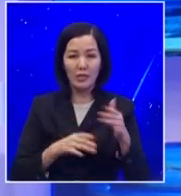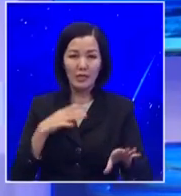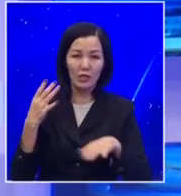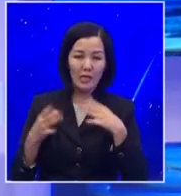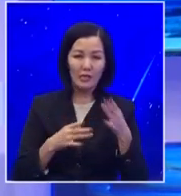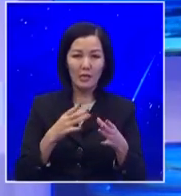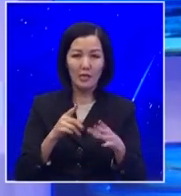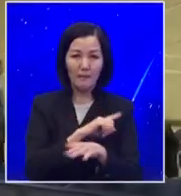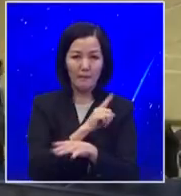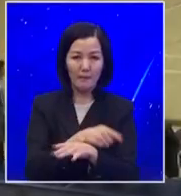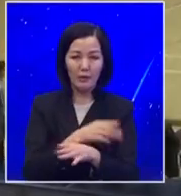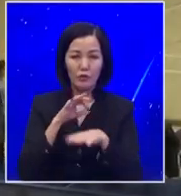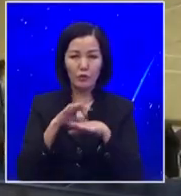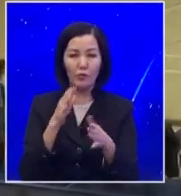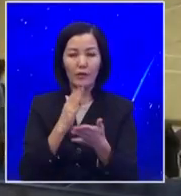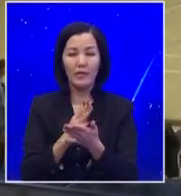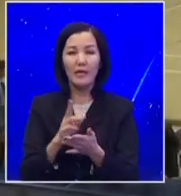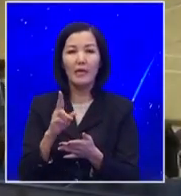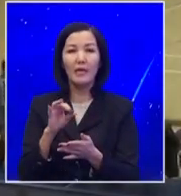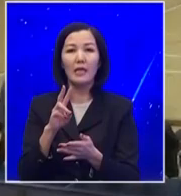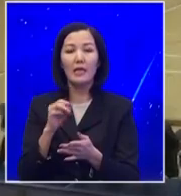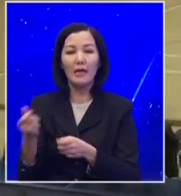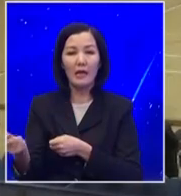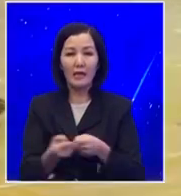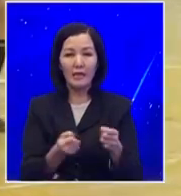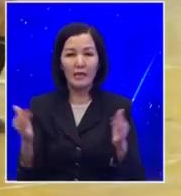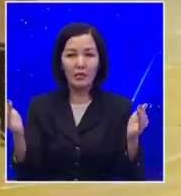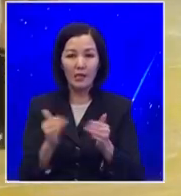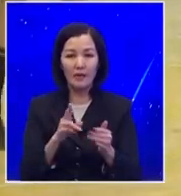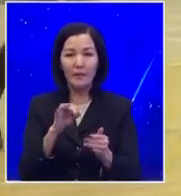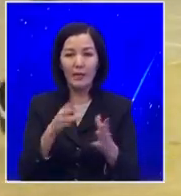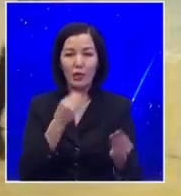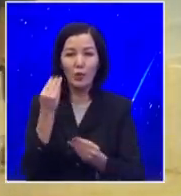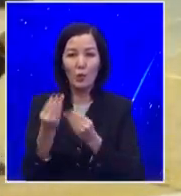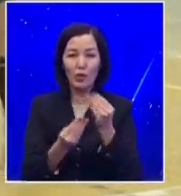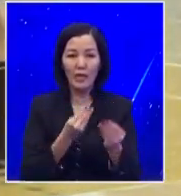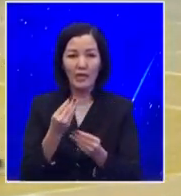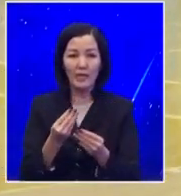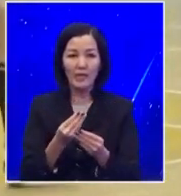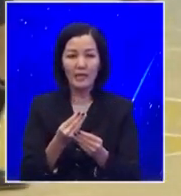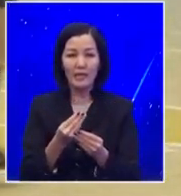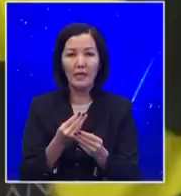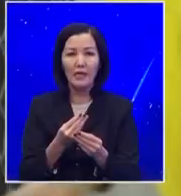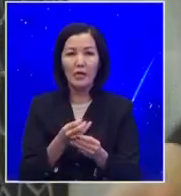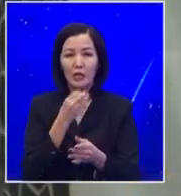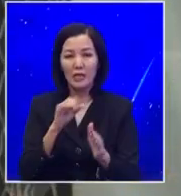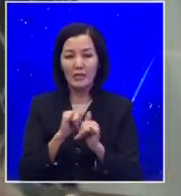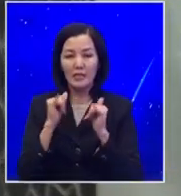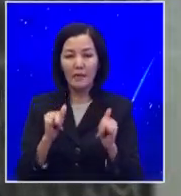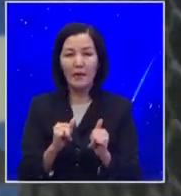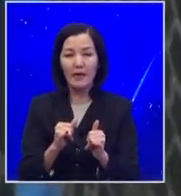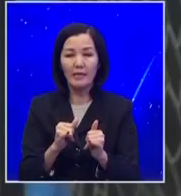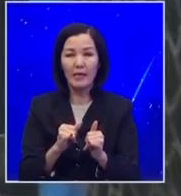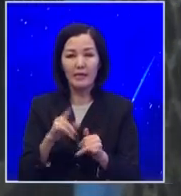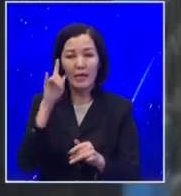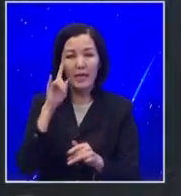жатыр. Индор хоккей көгалдағы хоккейдің шағындалған паркетте ойнайтын түрі. Бұл спорт Жетісу өңіріне жақсы дамыған. Оған